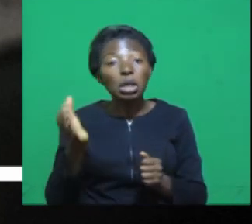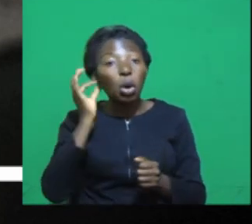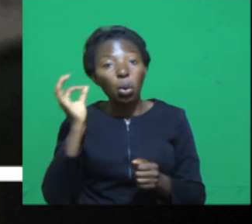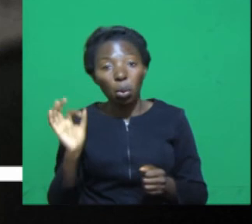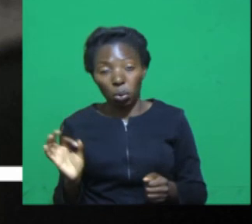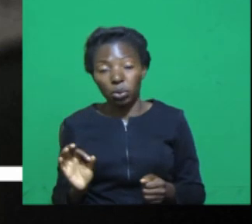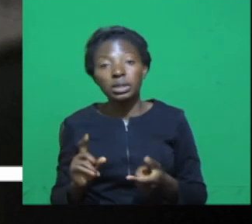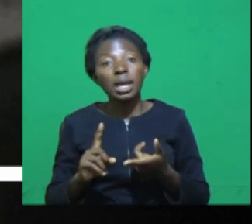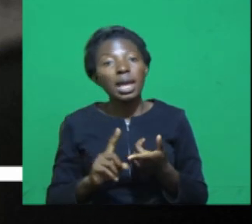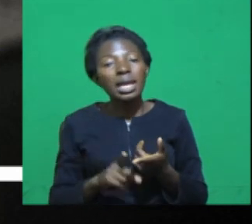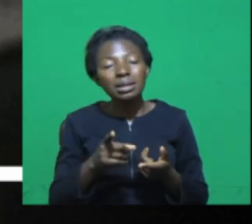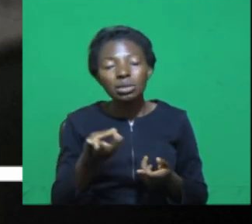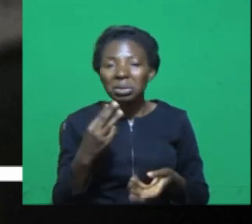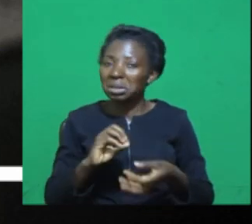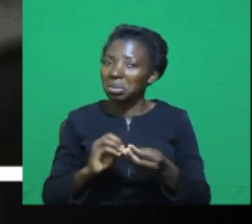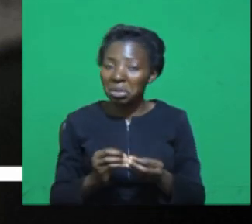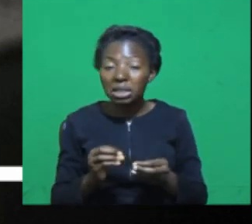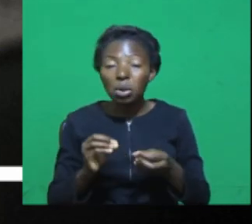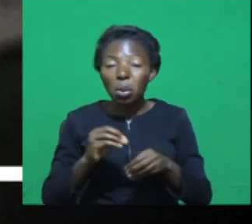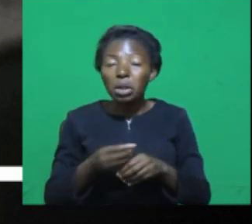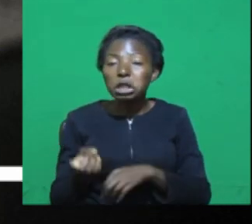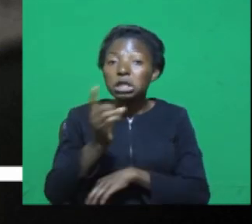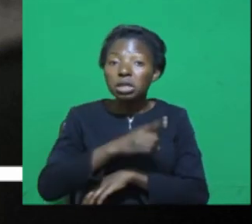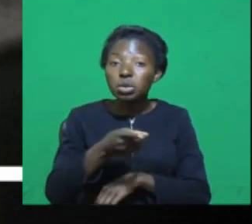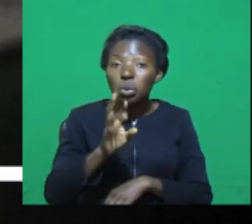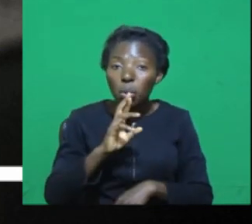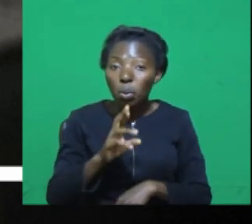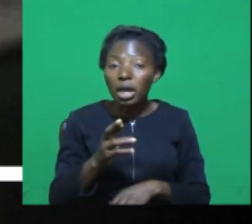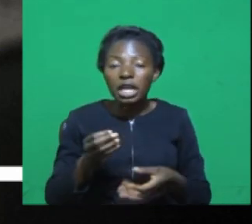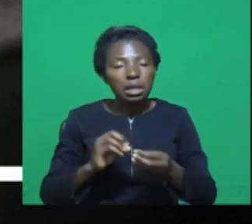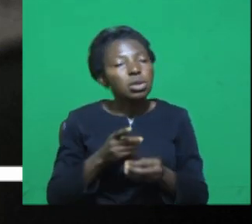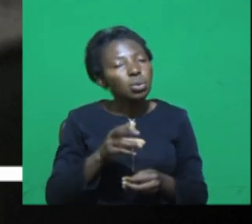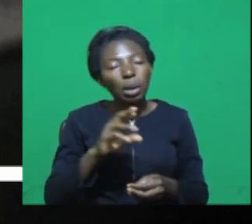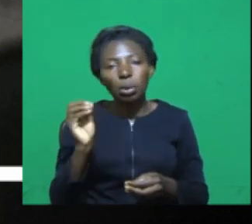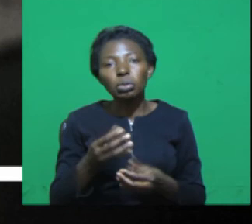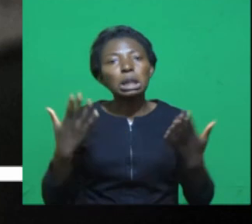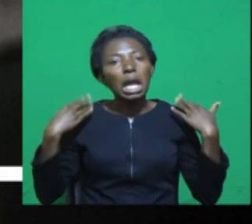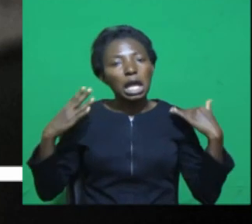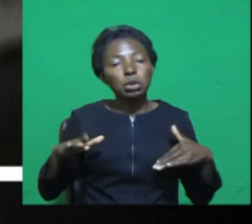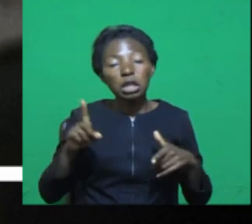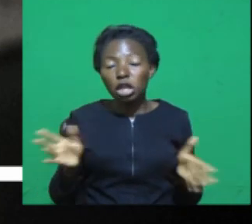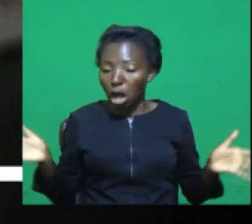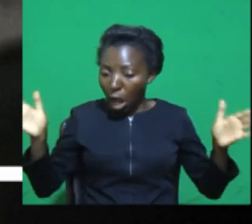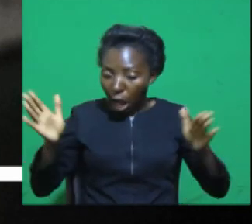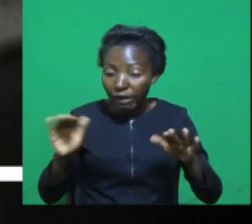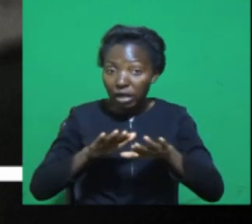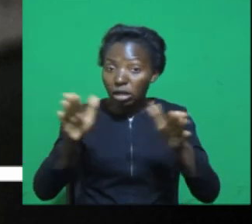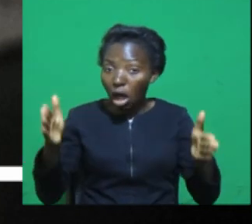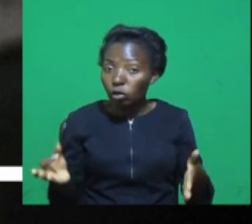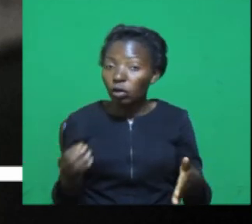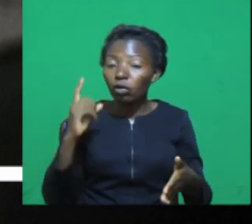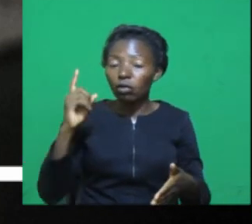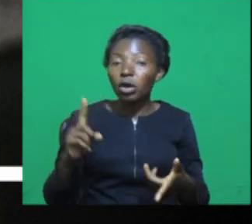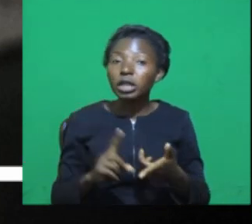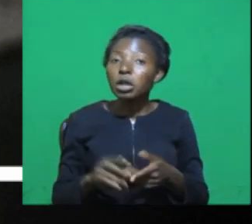mako, zvakagadzirwa nezuva rokusikwa kwako. Iwe wakanga uri kerubhi rakazodzwa raifukidzira areka. Ndikakugadza